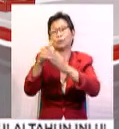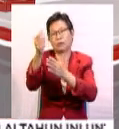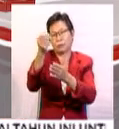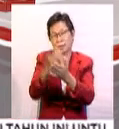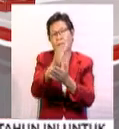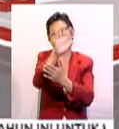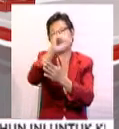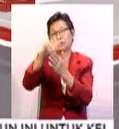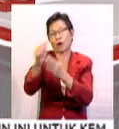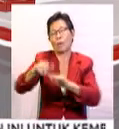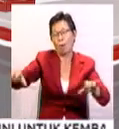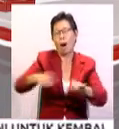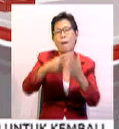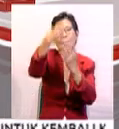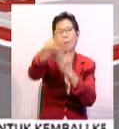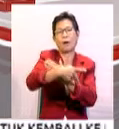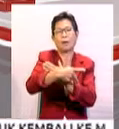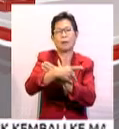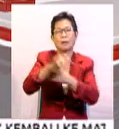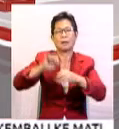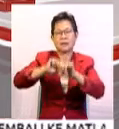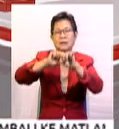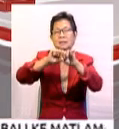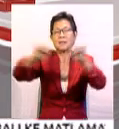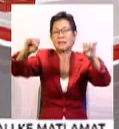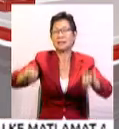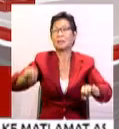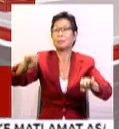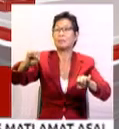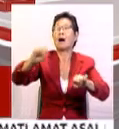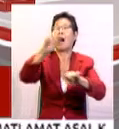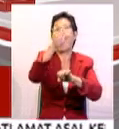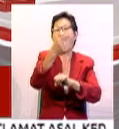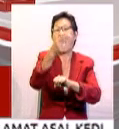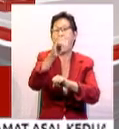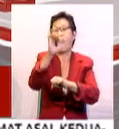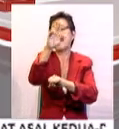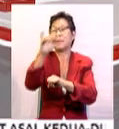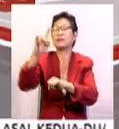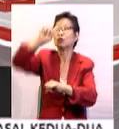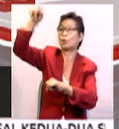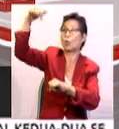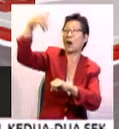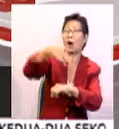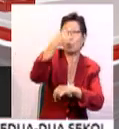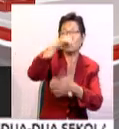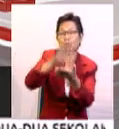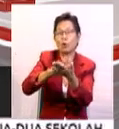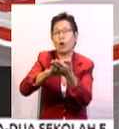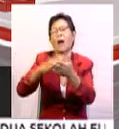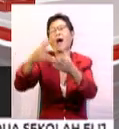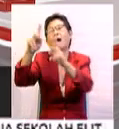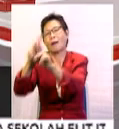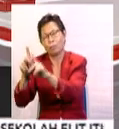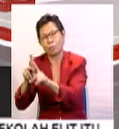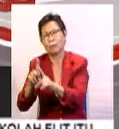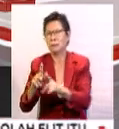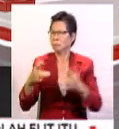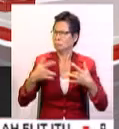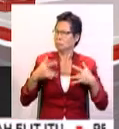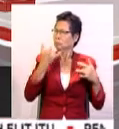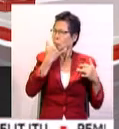RM5 juta berhubung pelaksanaan projek sistem hybrid solar untuk sekolah luar bandar di Sarawak. Beliau mengaku tidak bersalah dan